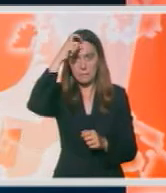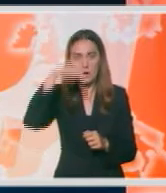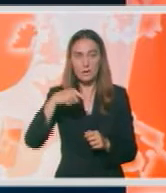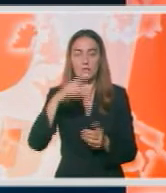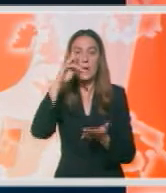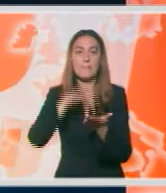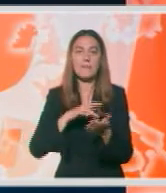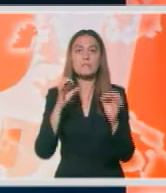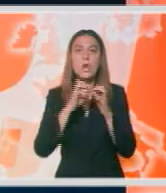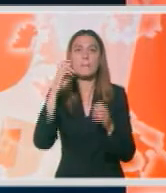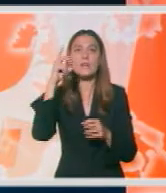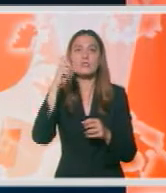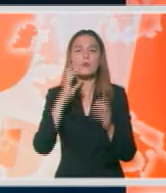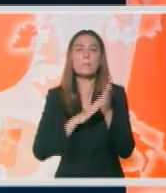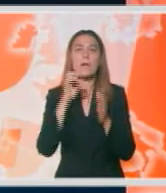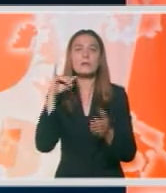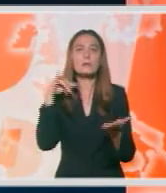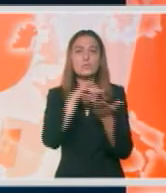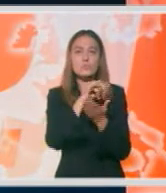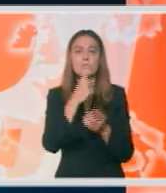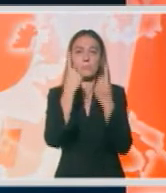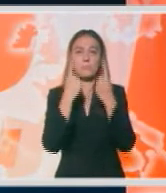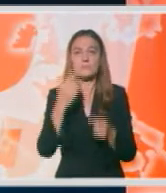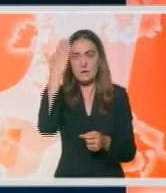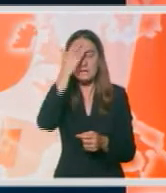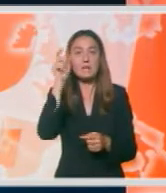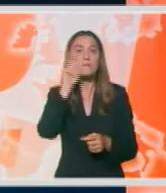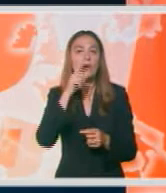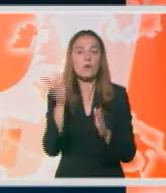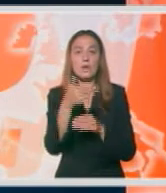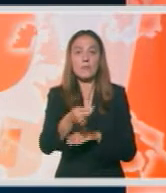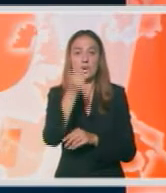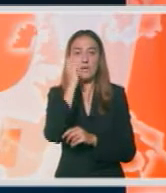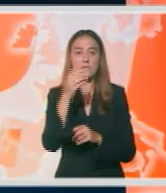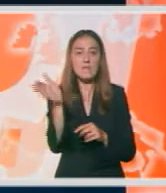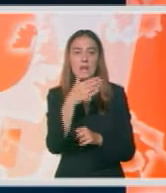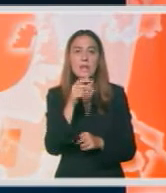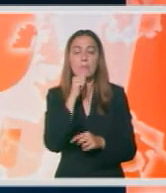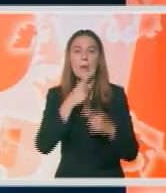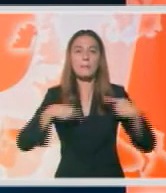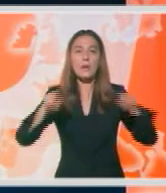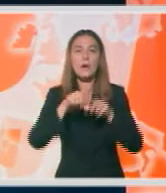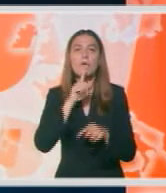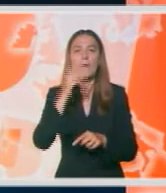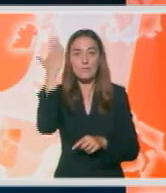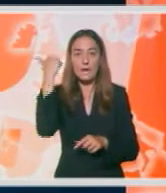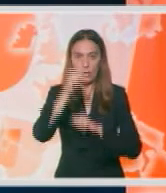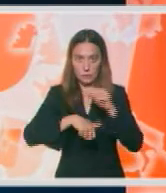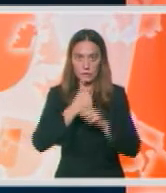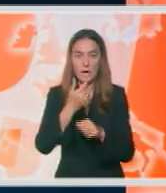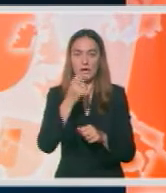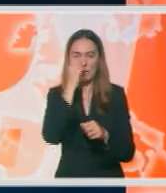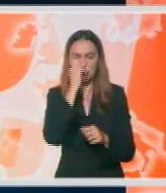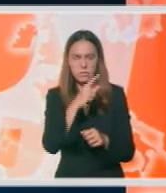u mestu Bečmen kod Surčina postoji san svakog ribolovca. Ribnjak Bečmenska bara, koji je pre godinu dana od